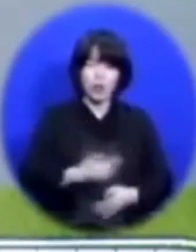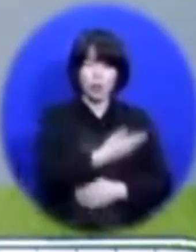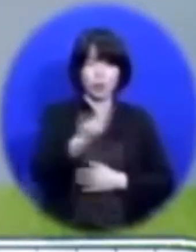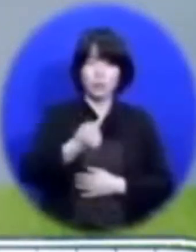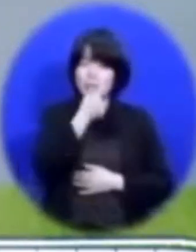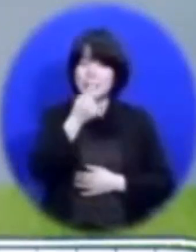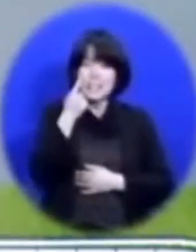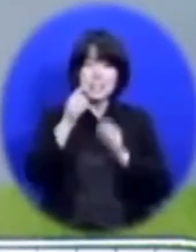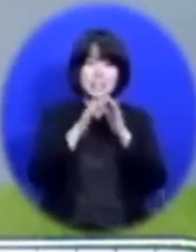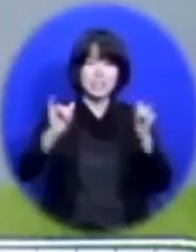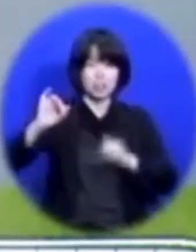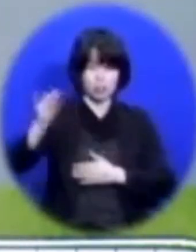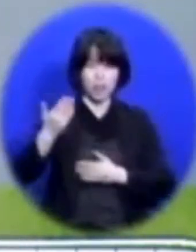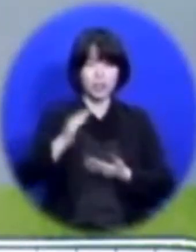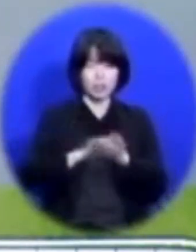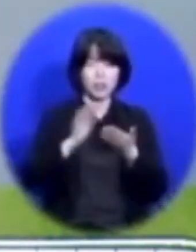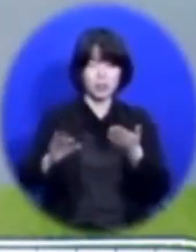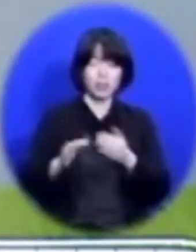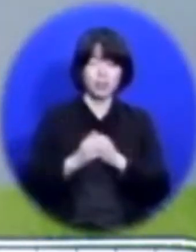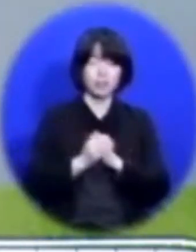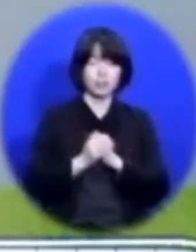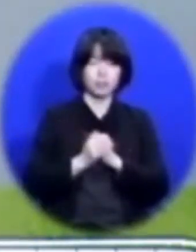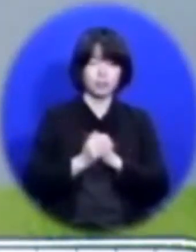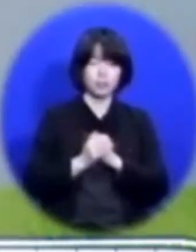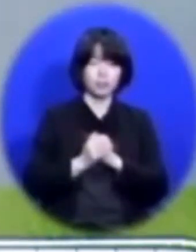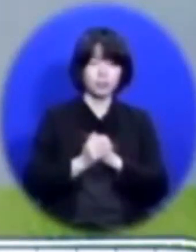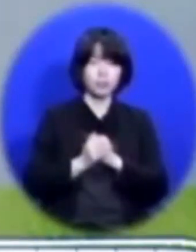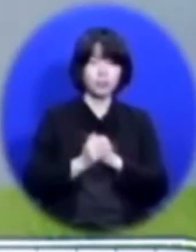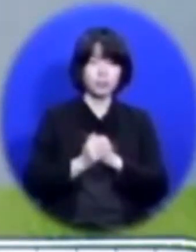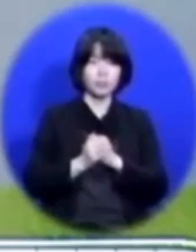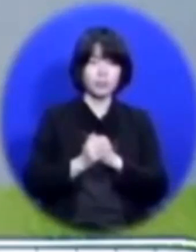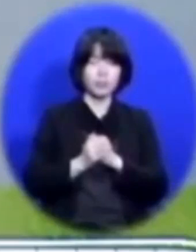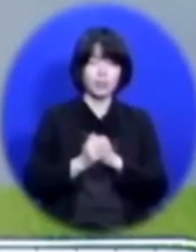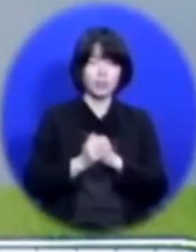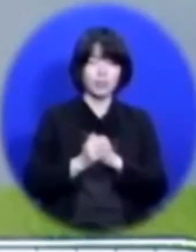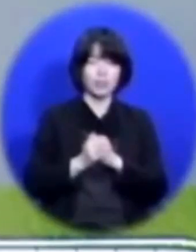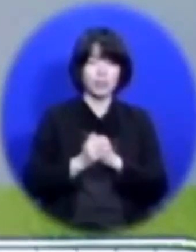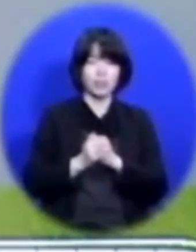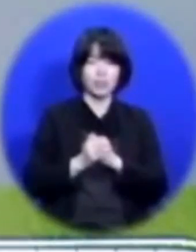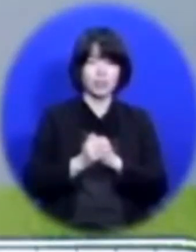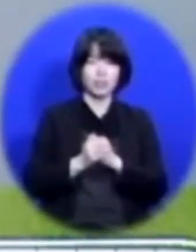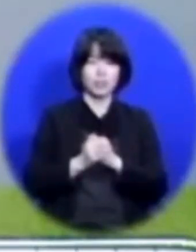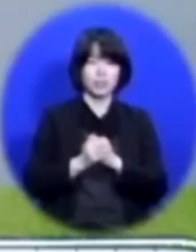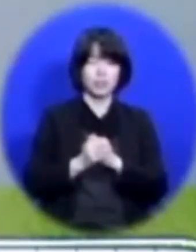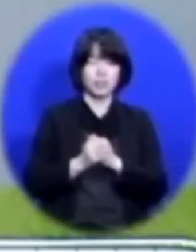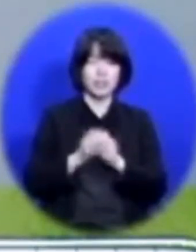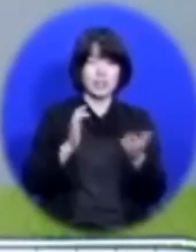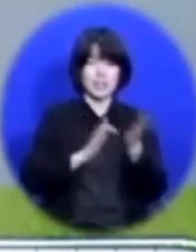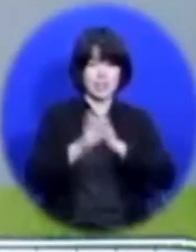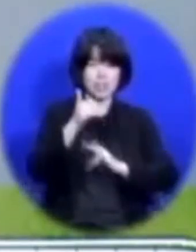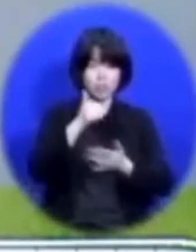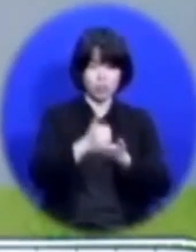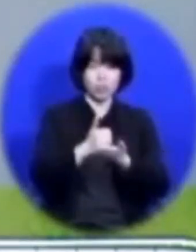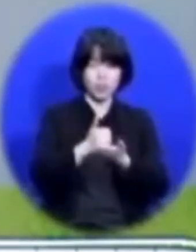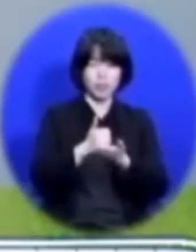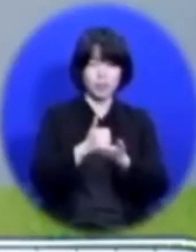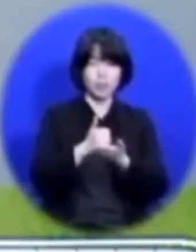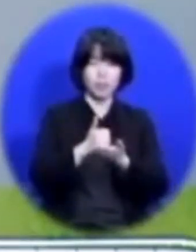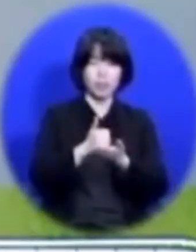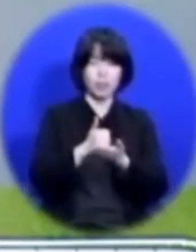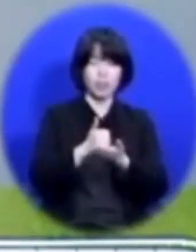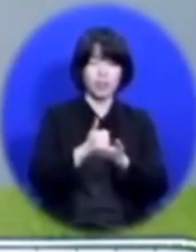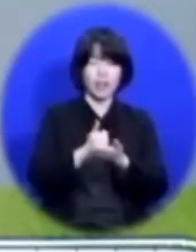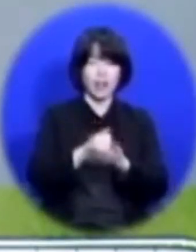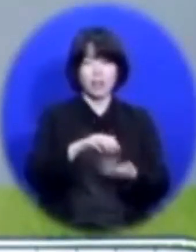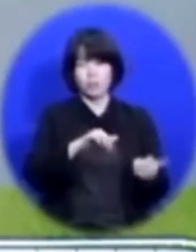그순간을목격했어야합니다.예수님이야말로 회사